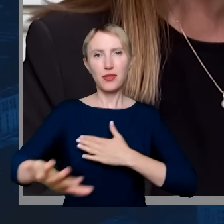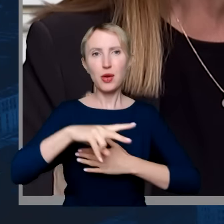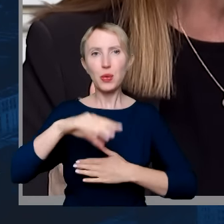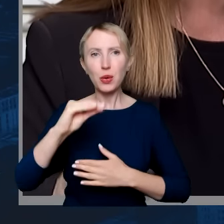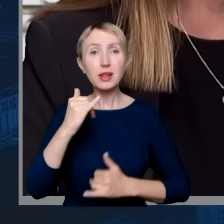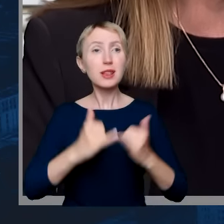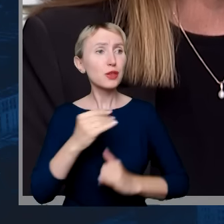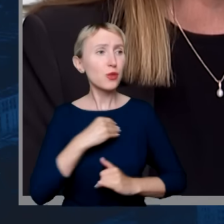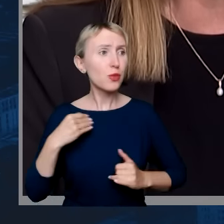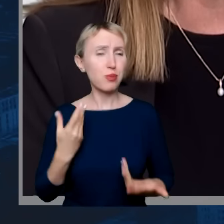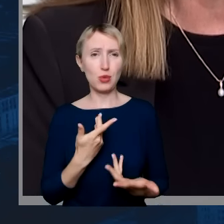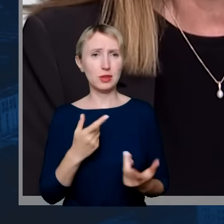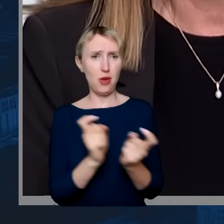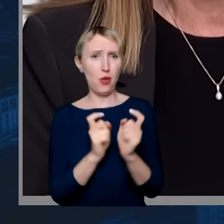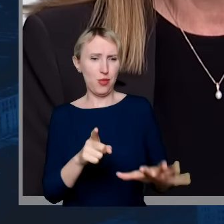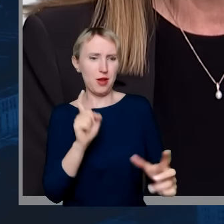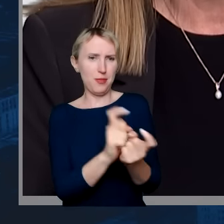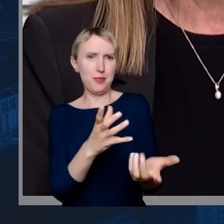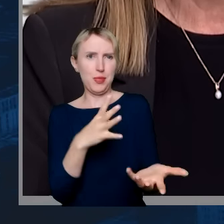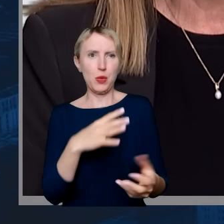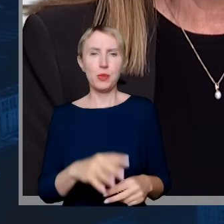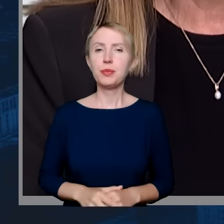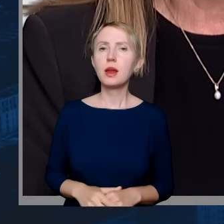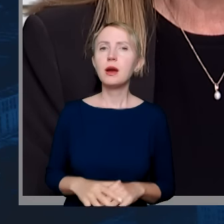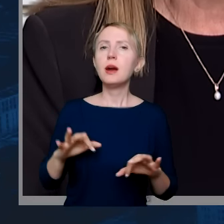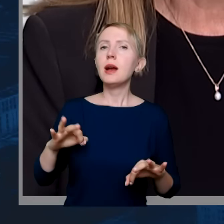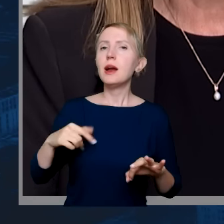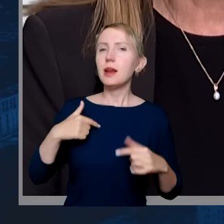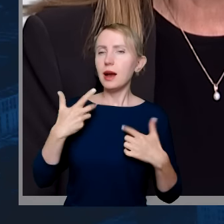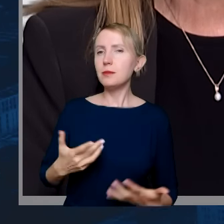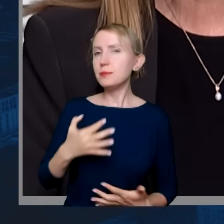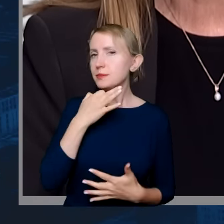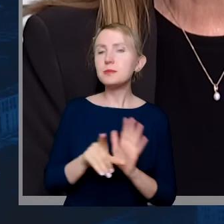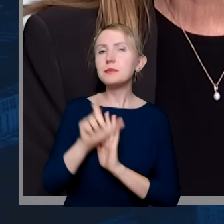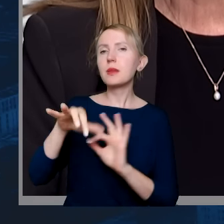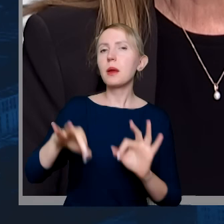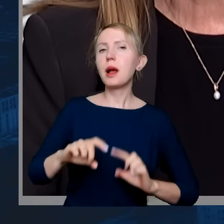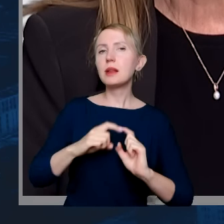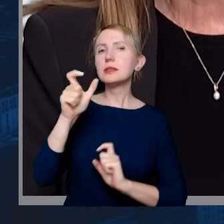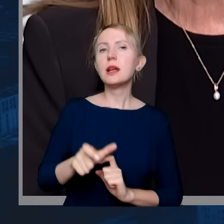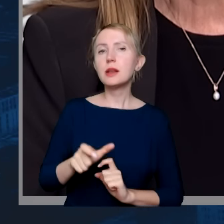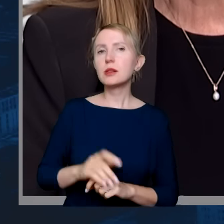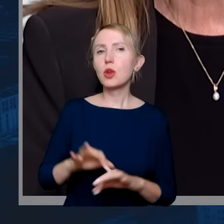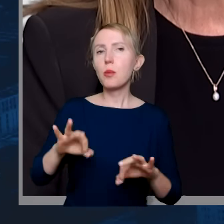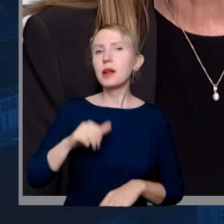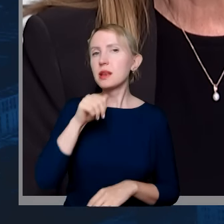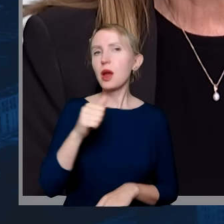jeśli wewnętrzna opozycja była przeciw? To ja w tym kontekście pana senatora chciałbym zapytać. To, co przypomina pani europoseł Gosiewska,